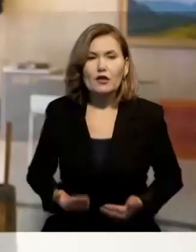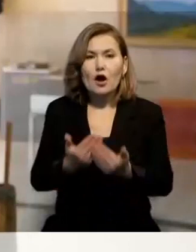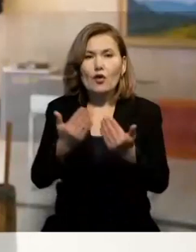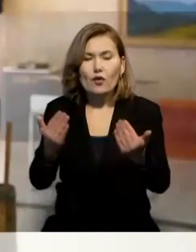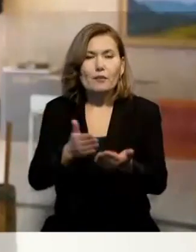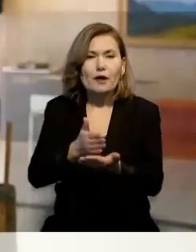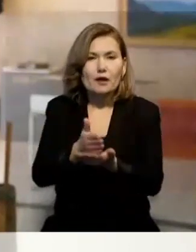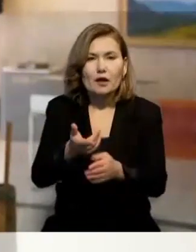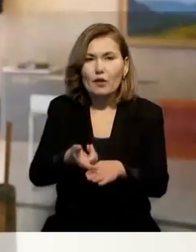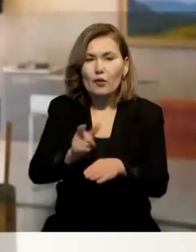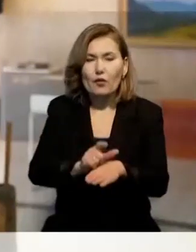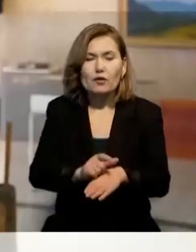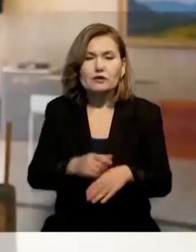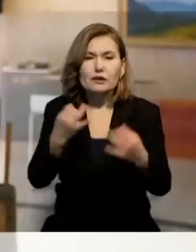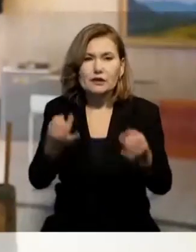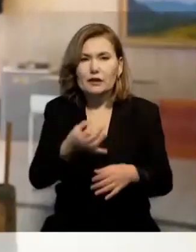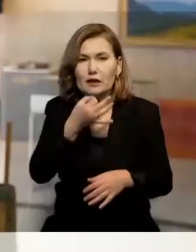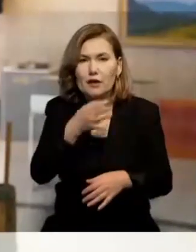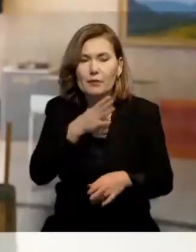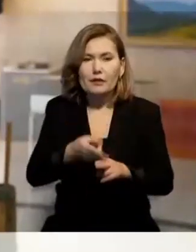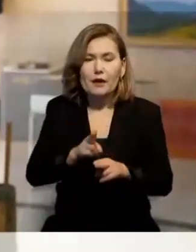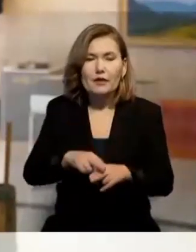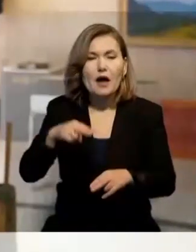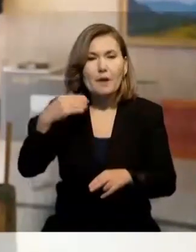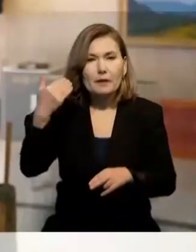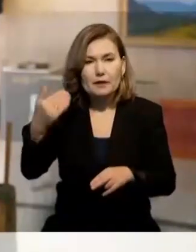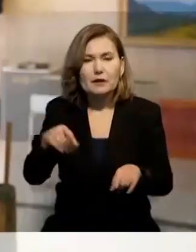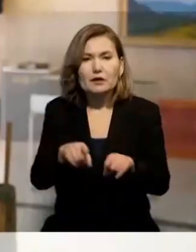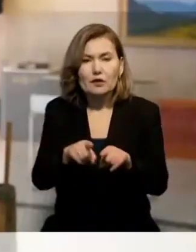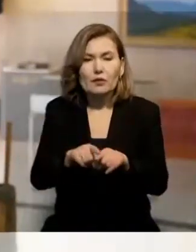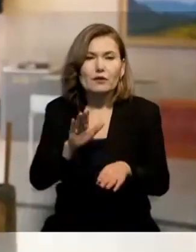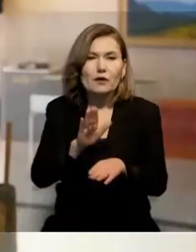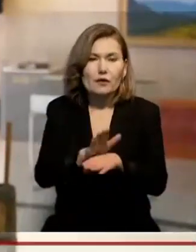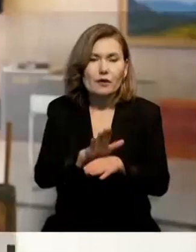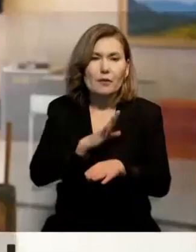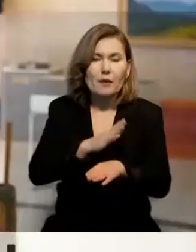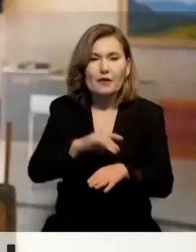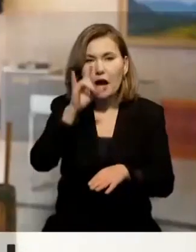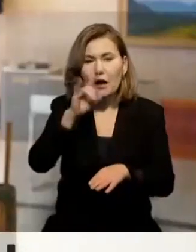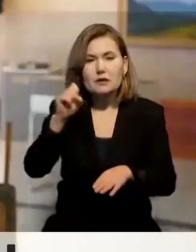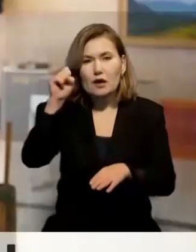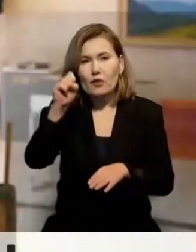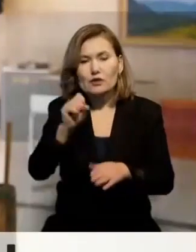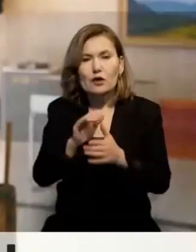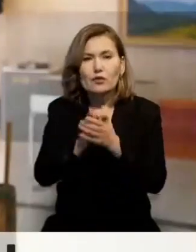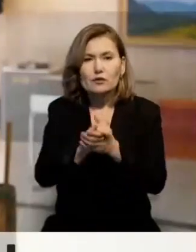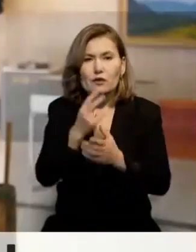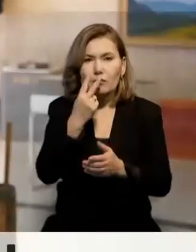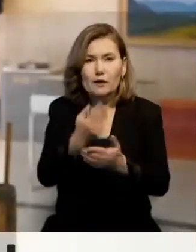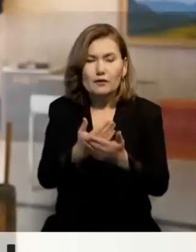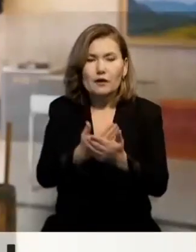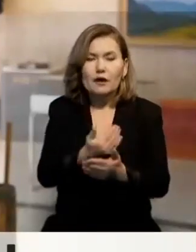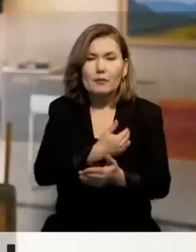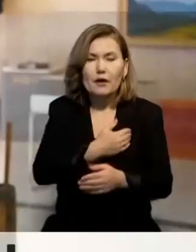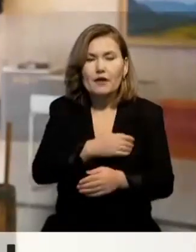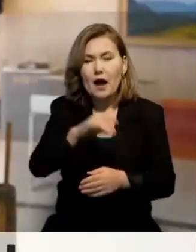жатыр. Оны ұйымдастыру жөніндегі бастаманы президентіміз көтерді. Осы арқылы қазақ пен өзбектің достығын көрсеткіміз келді. Ал Абайдың